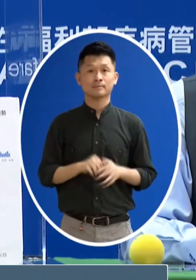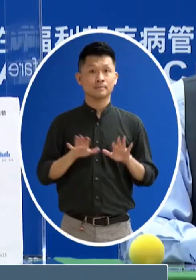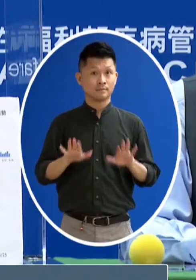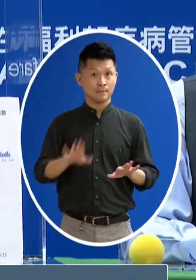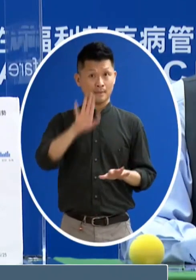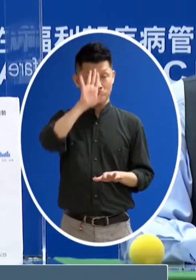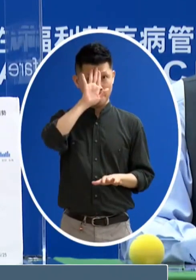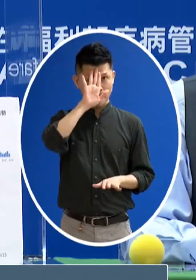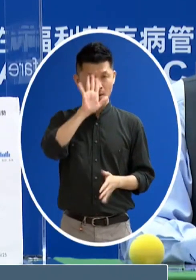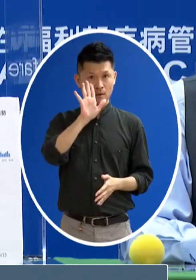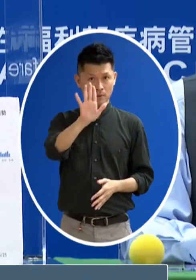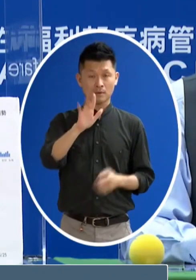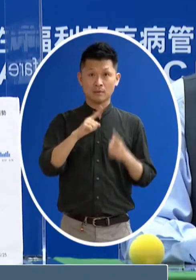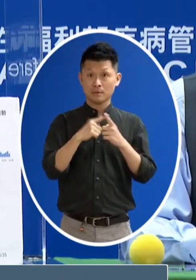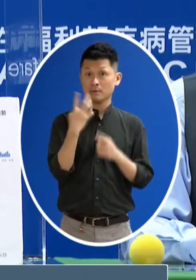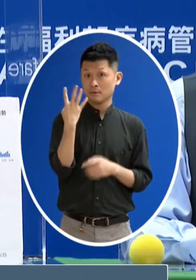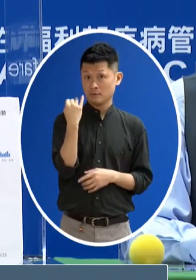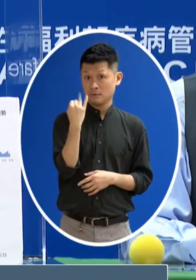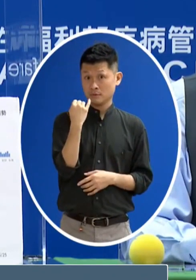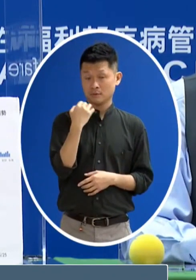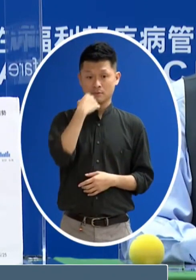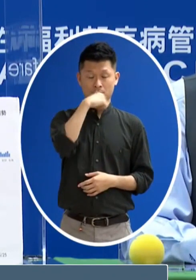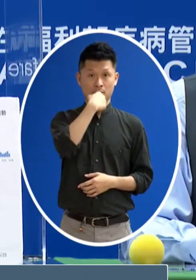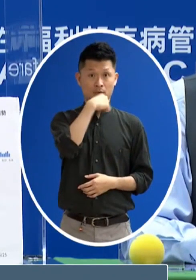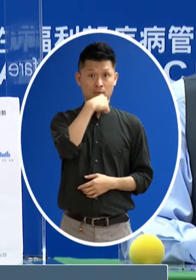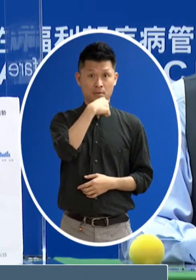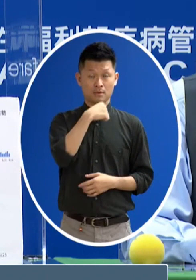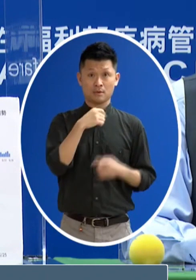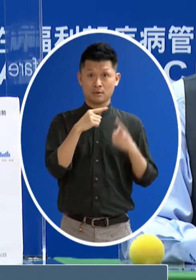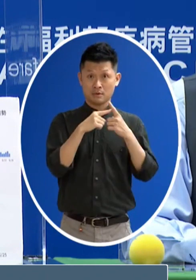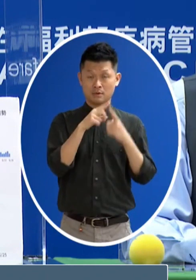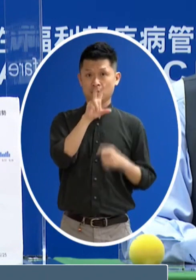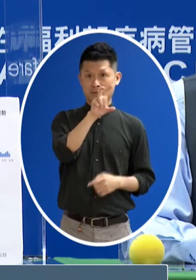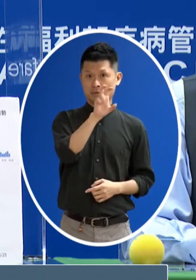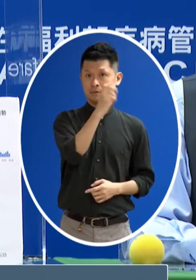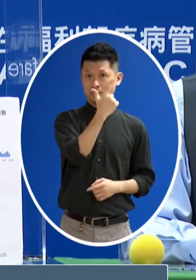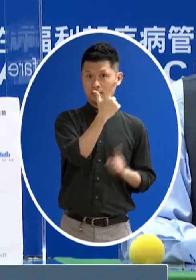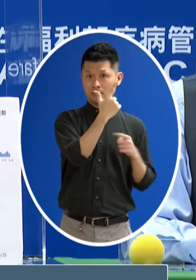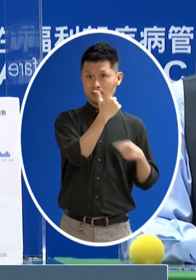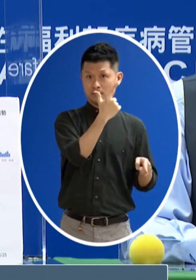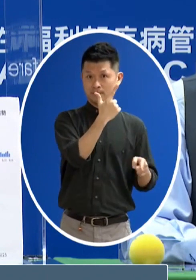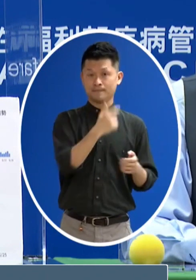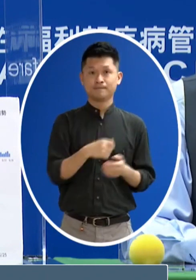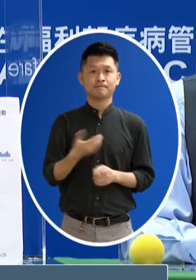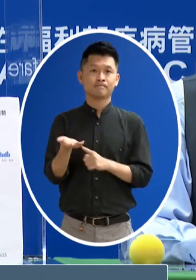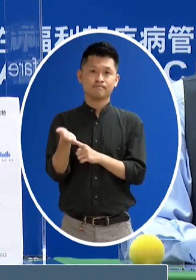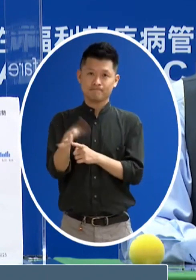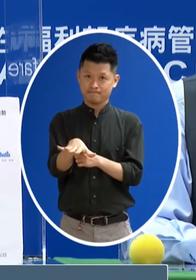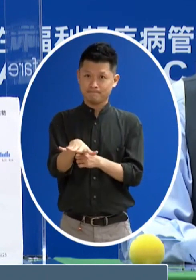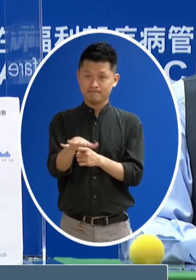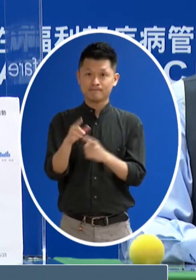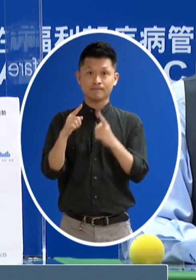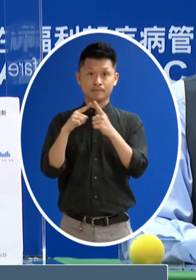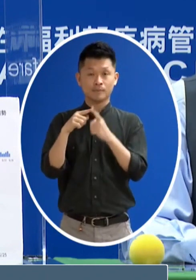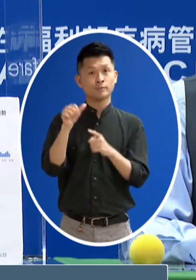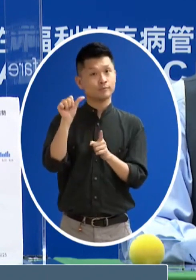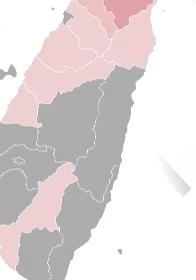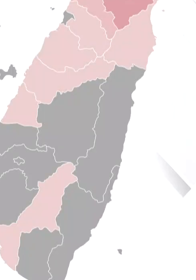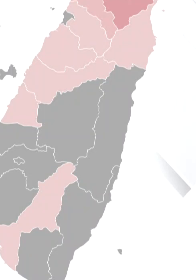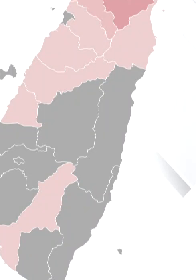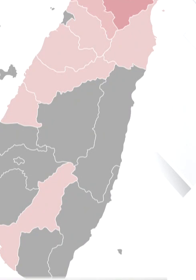今天的确定的病例，那本土的病例有76，那死亡的个案有